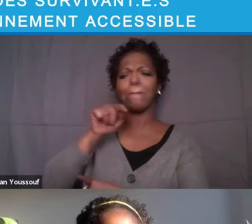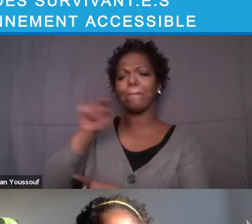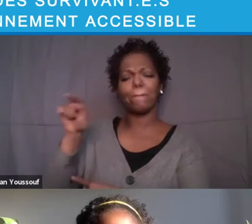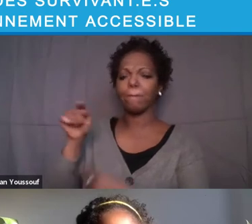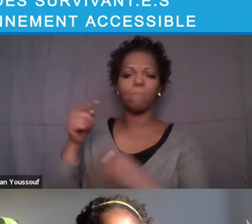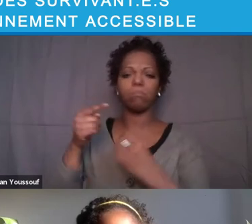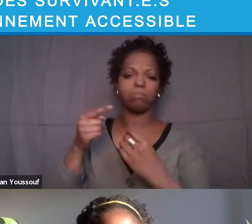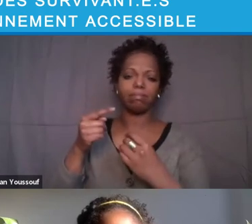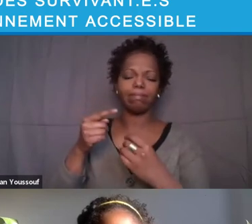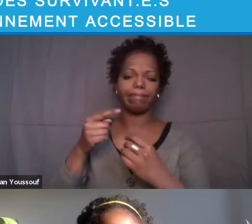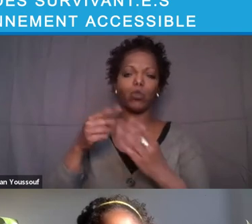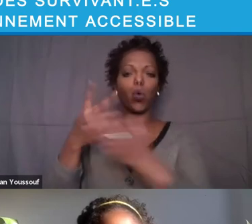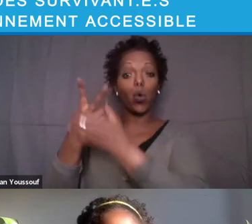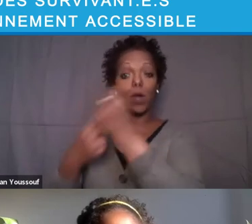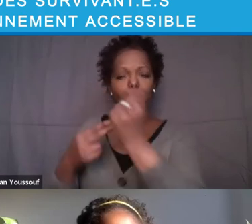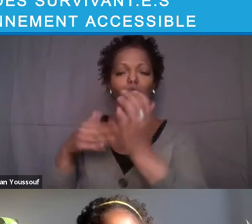un peu.